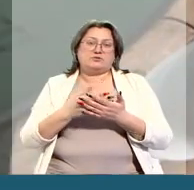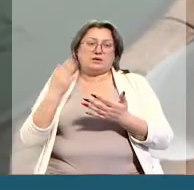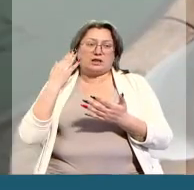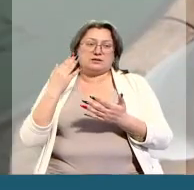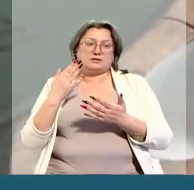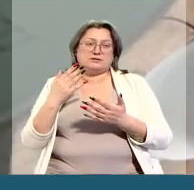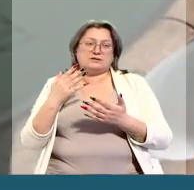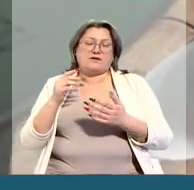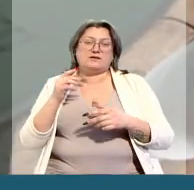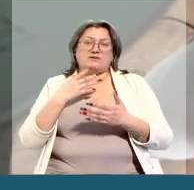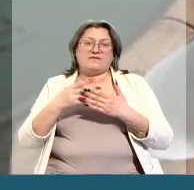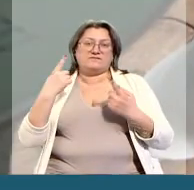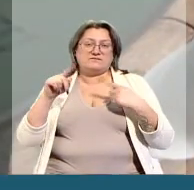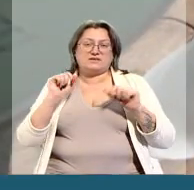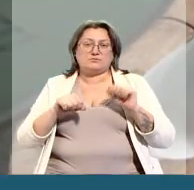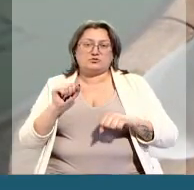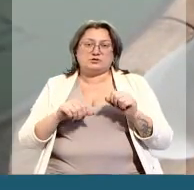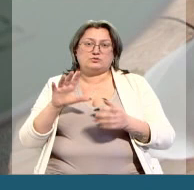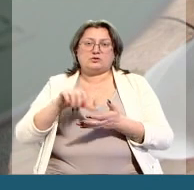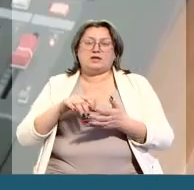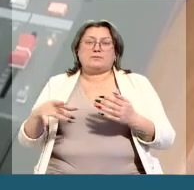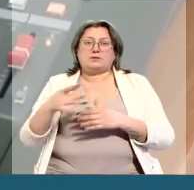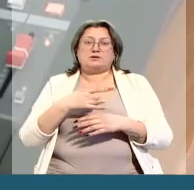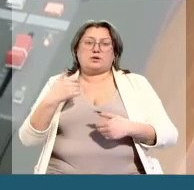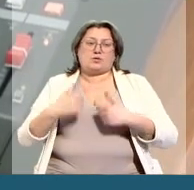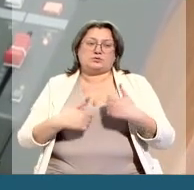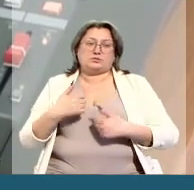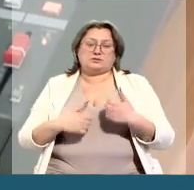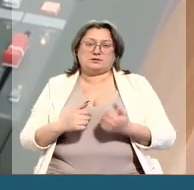көрсетіп, республикалық, халықаралық өнер сайыстарында